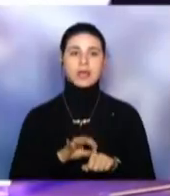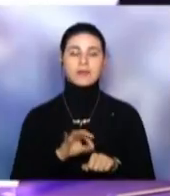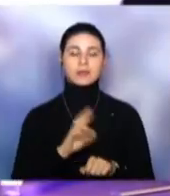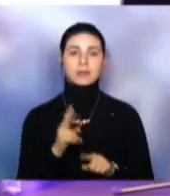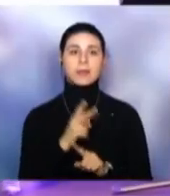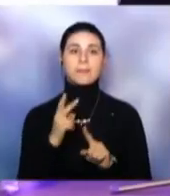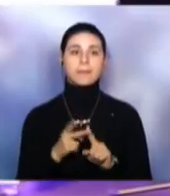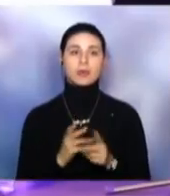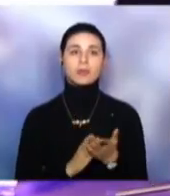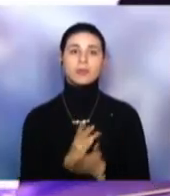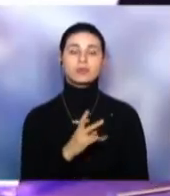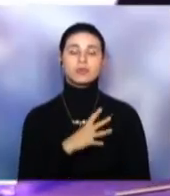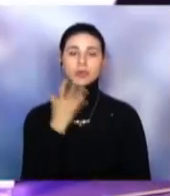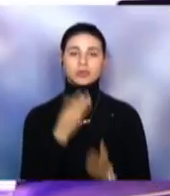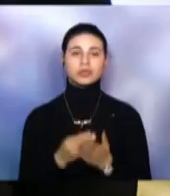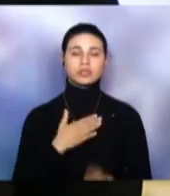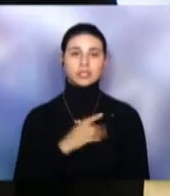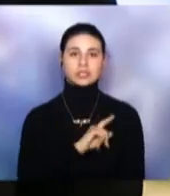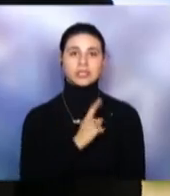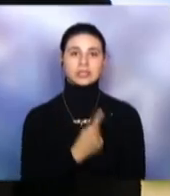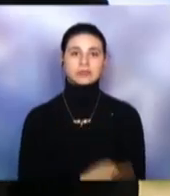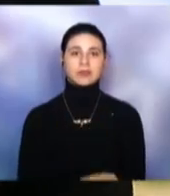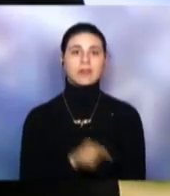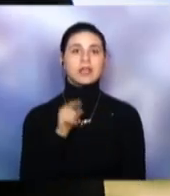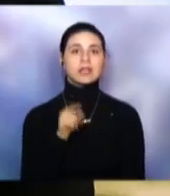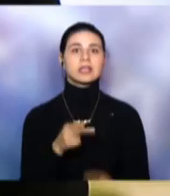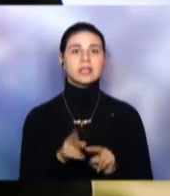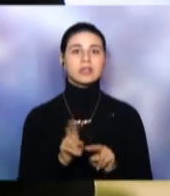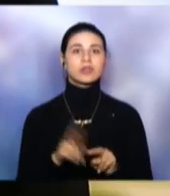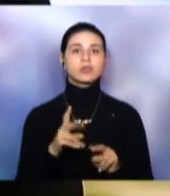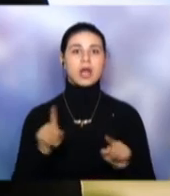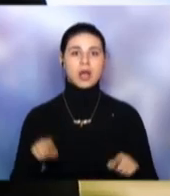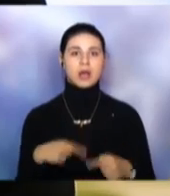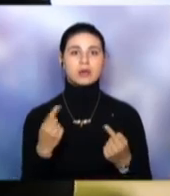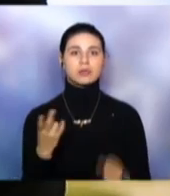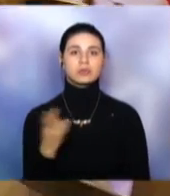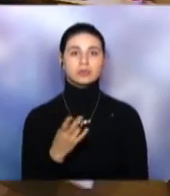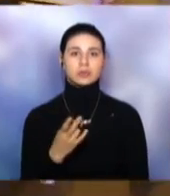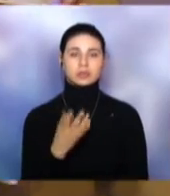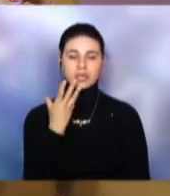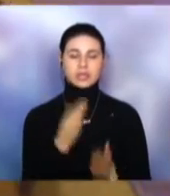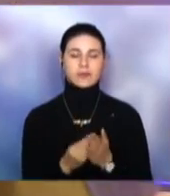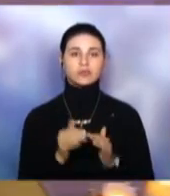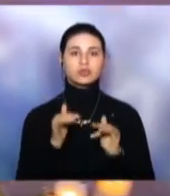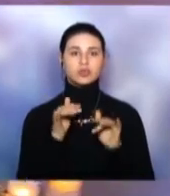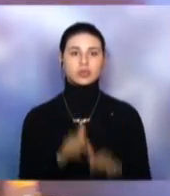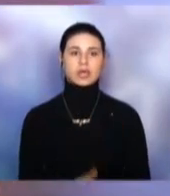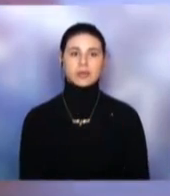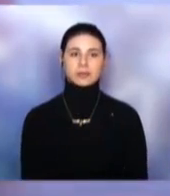მეორე მიმართული იყოს ჩვენი ძალისხმევა იქით, რომ აღდგეს მათი უნარები.